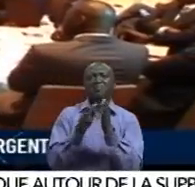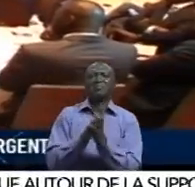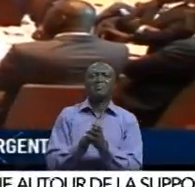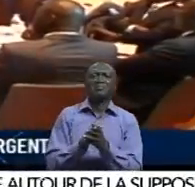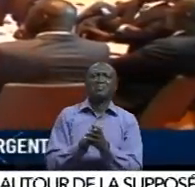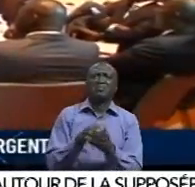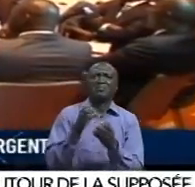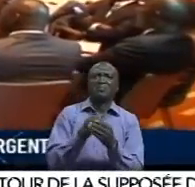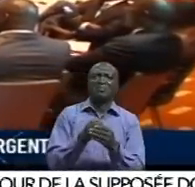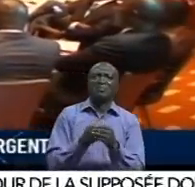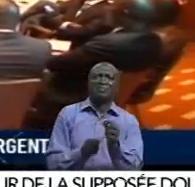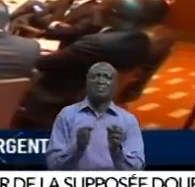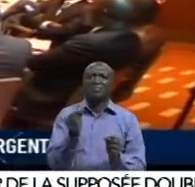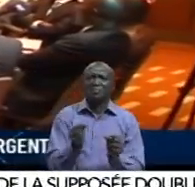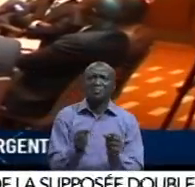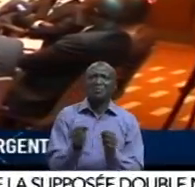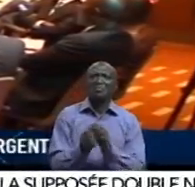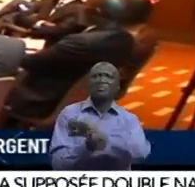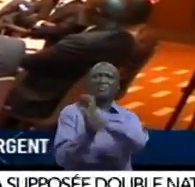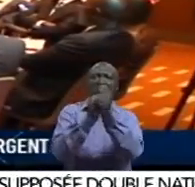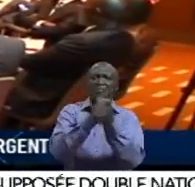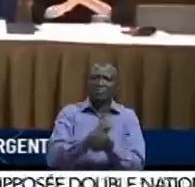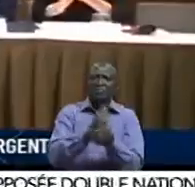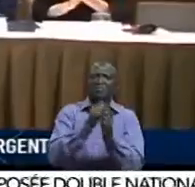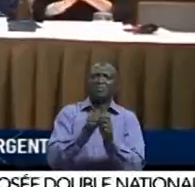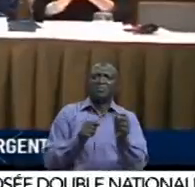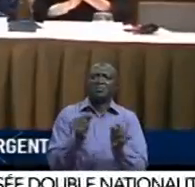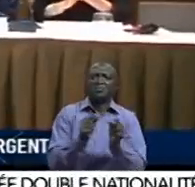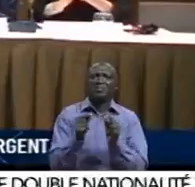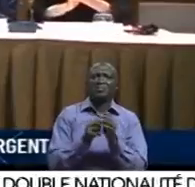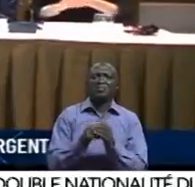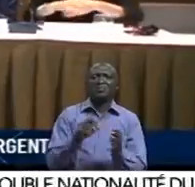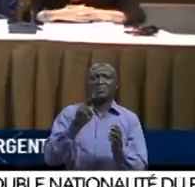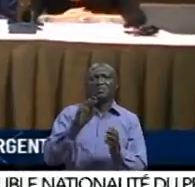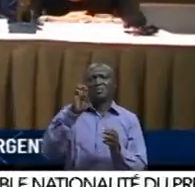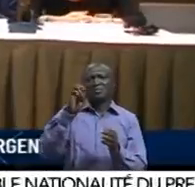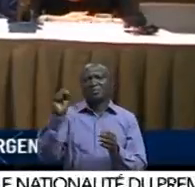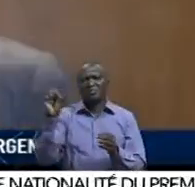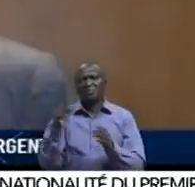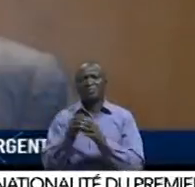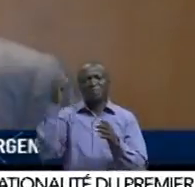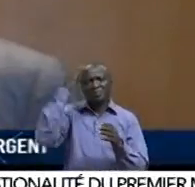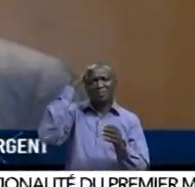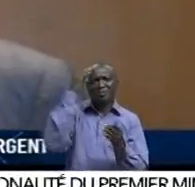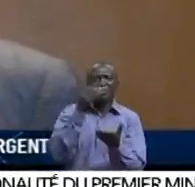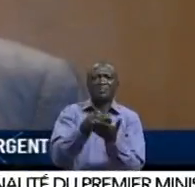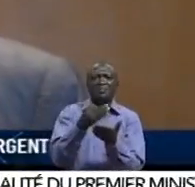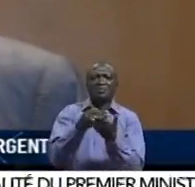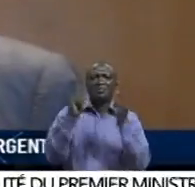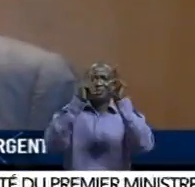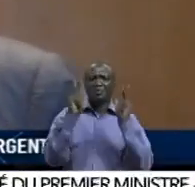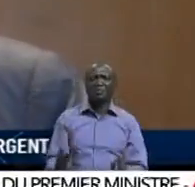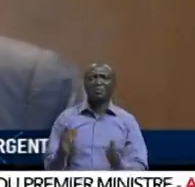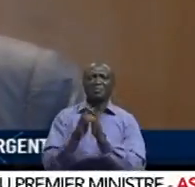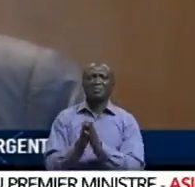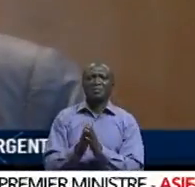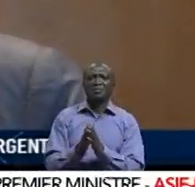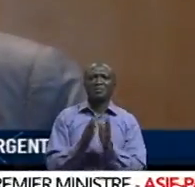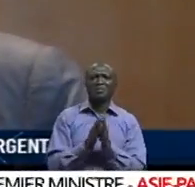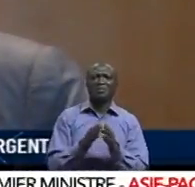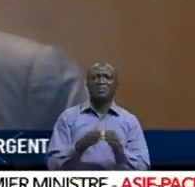et managérial des changements importants dans la gestion des ressources humaines au ministère de l'économie des finances et du plan s'impose afin